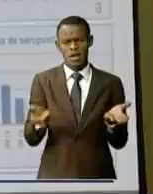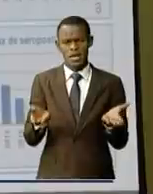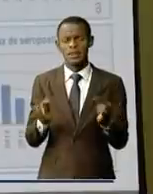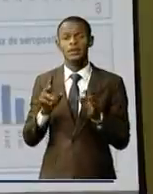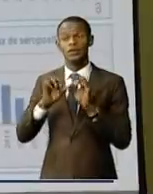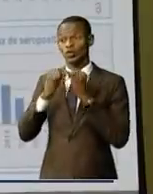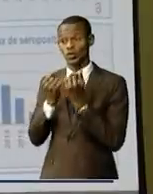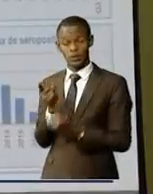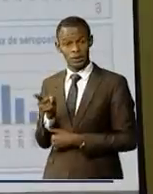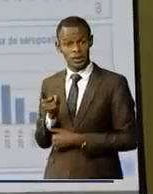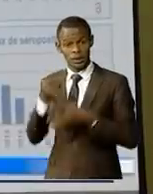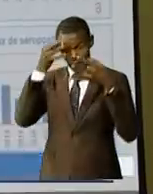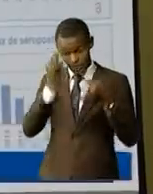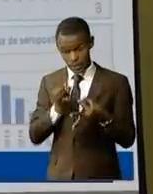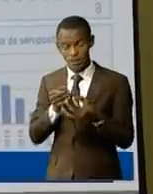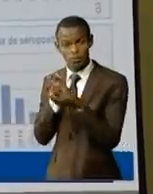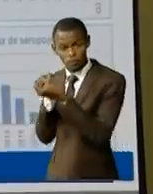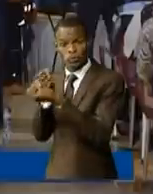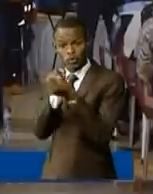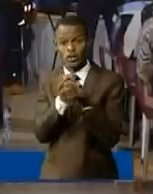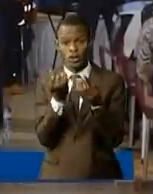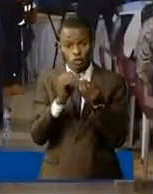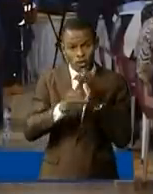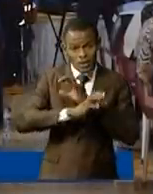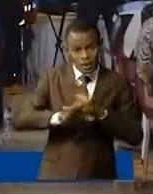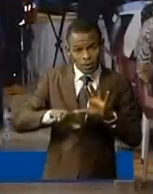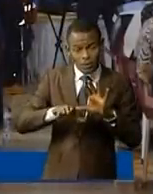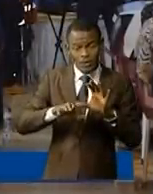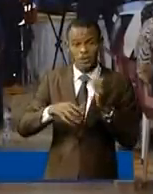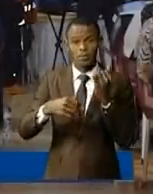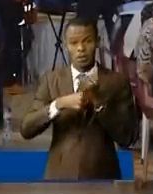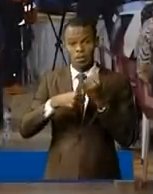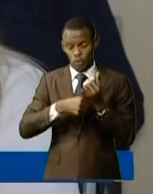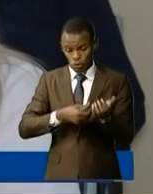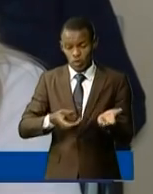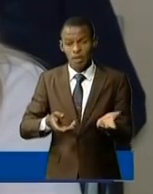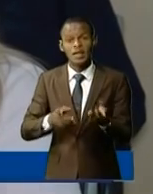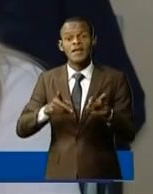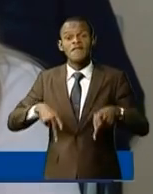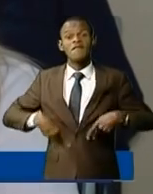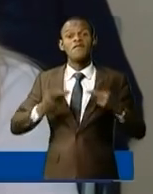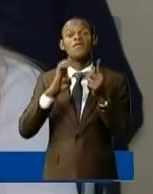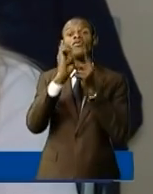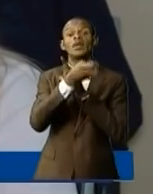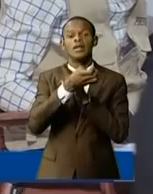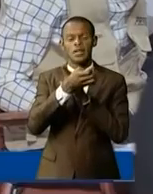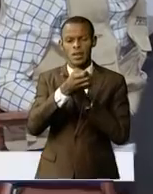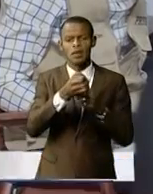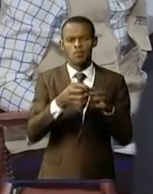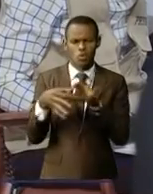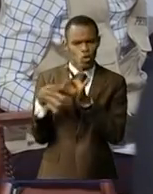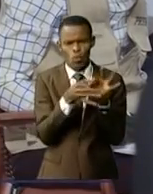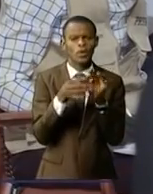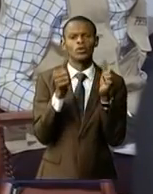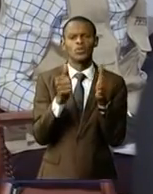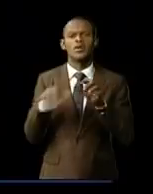transfert des compétences multiformes et à renforcer les capacités multisectorielles des nationaux en vue de meilleurs lendemains de toutes les activités minières en République démocratique